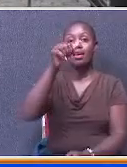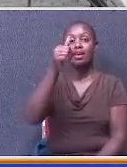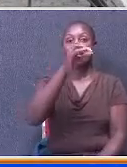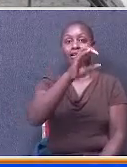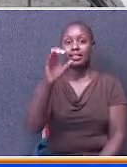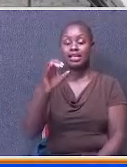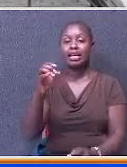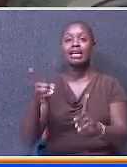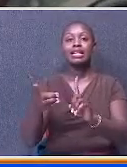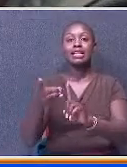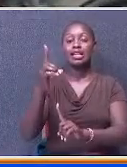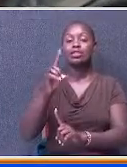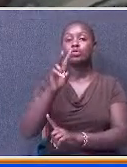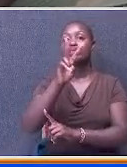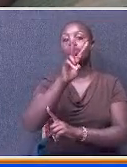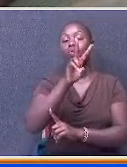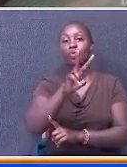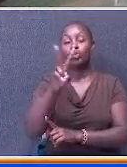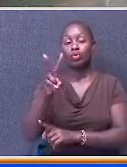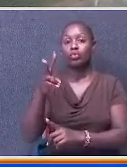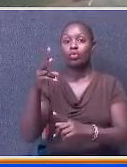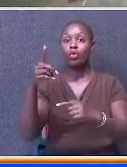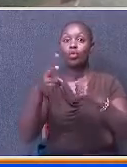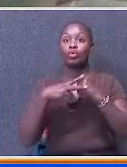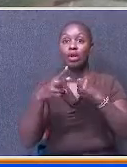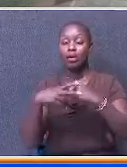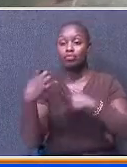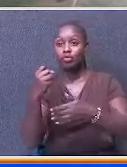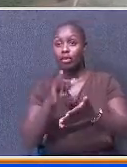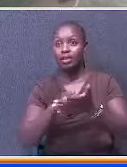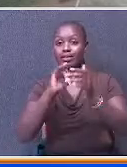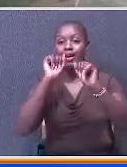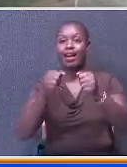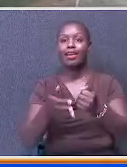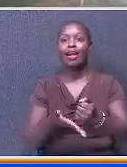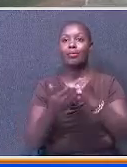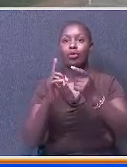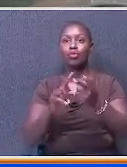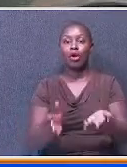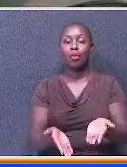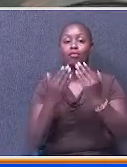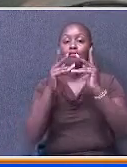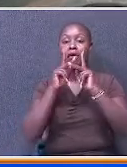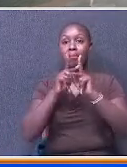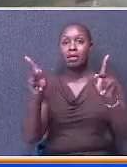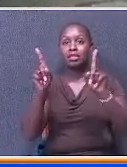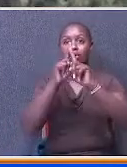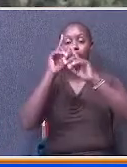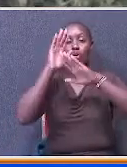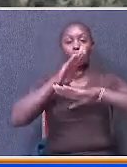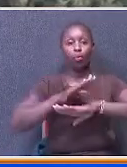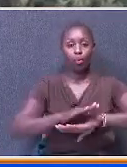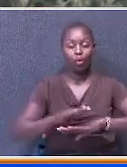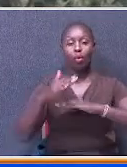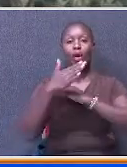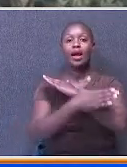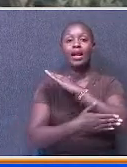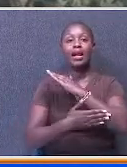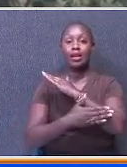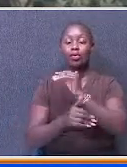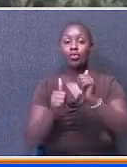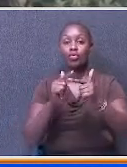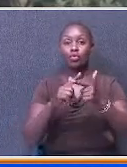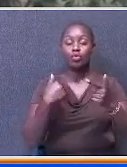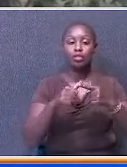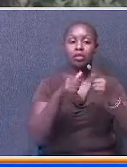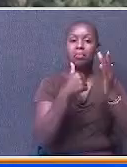tarehe 22 Julai mwaka 2022 ili kusaidia kurejesha amani na utulivu katika maeneo yaliyoathirika na